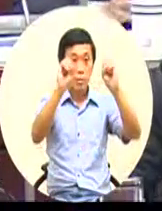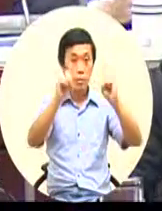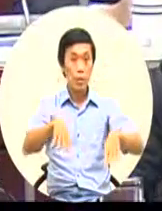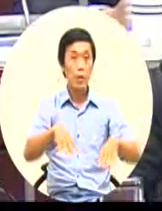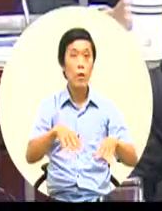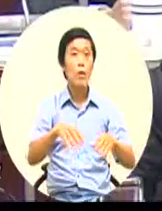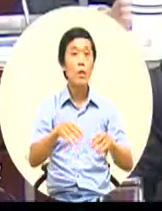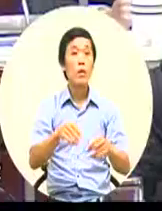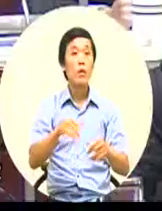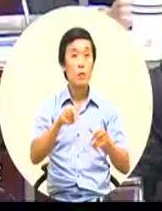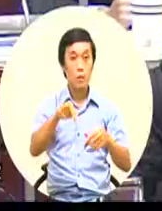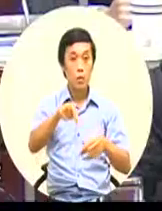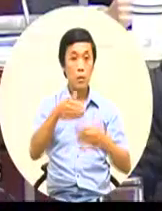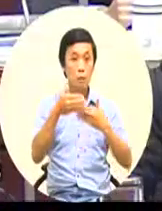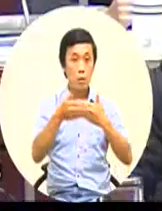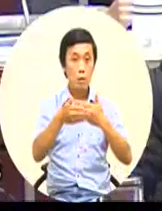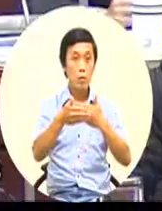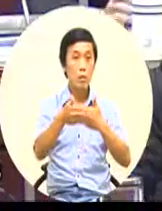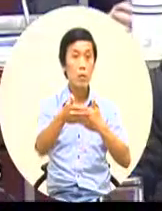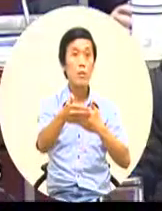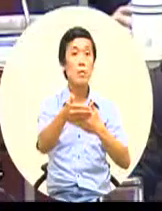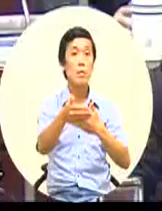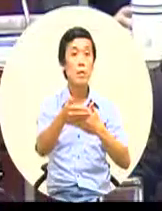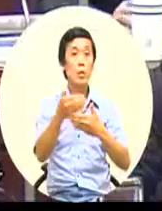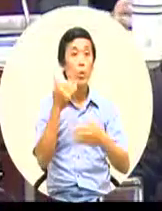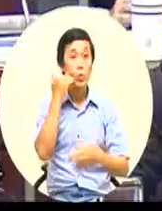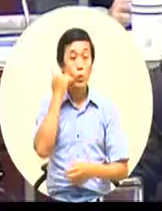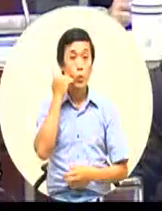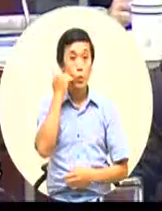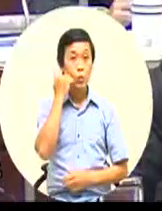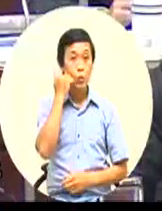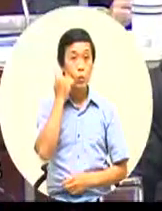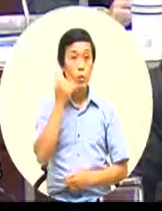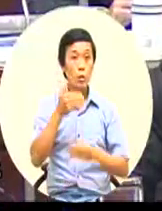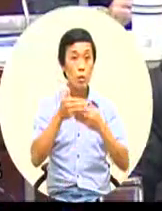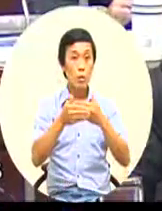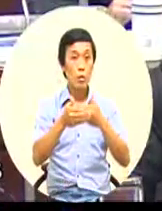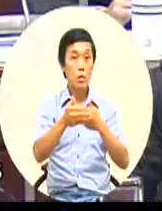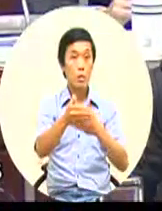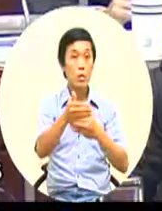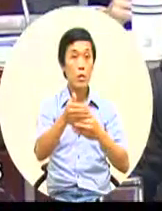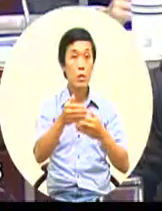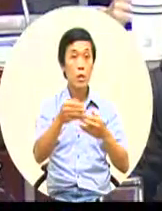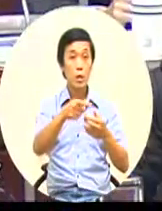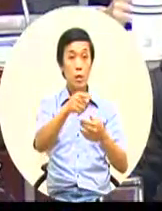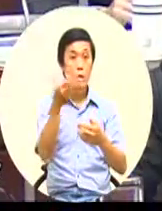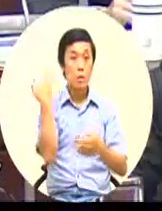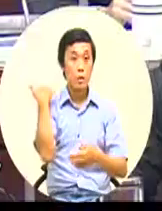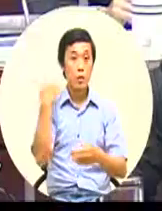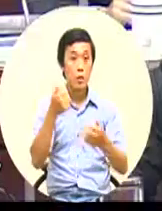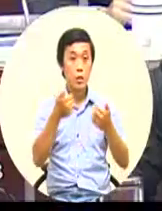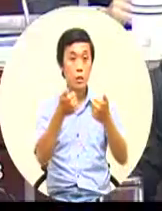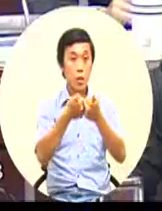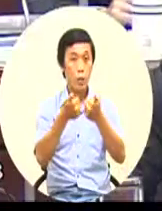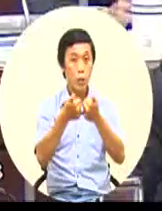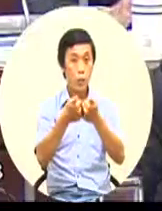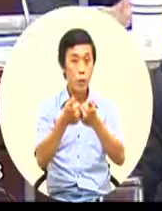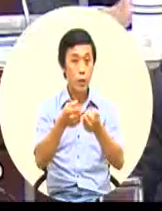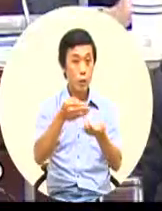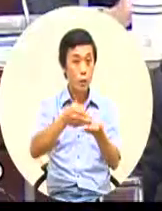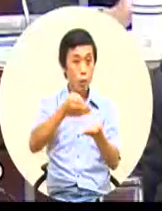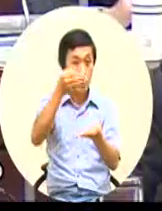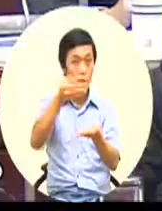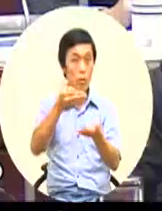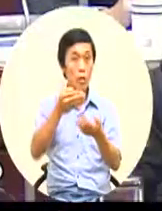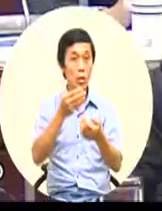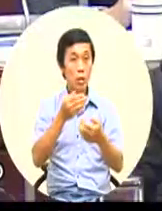序上，当然，如果程序上我们经过9次的沟通协调，私下